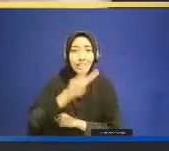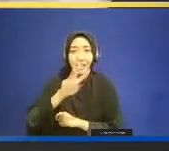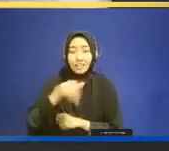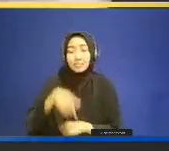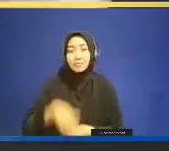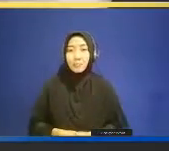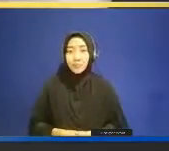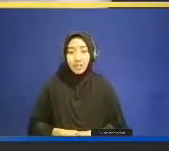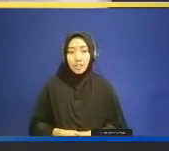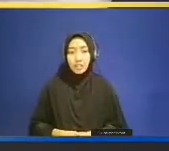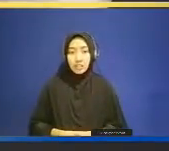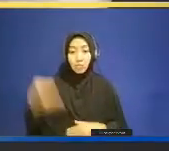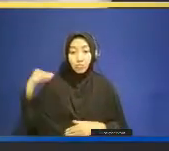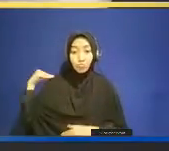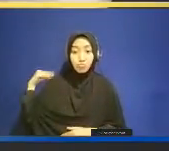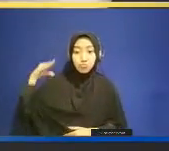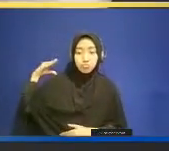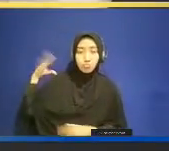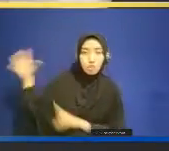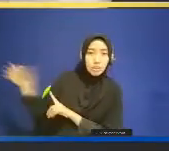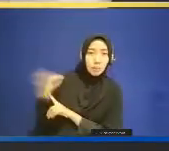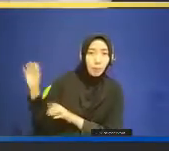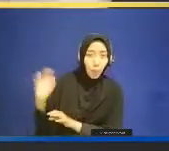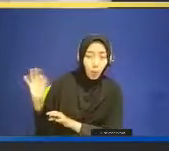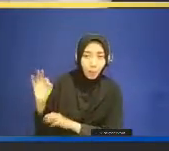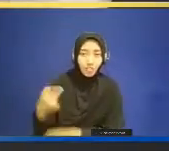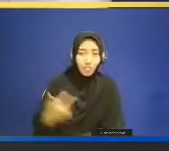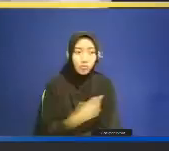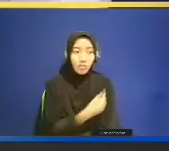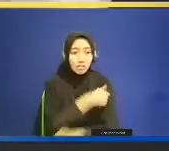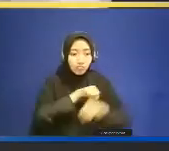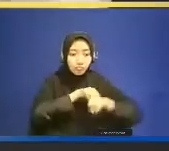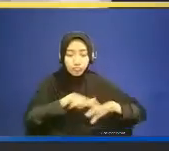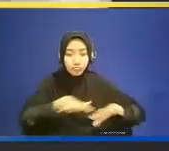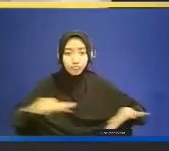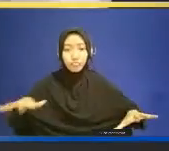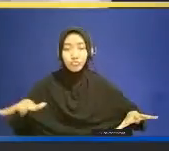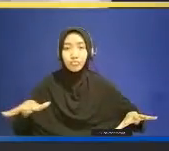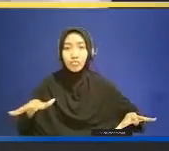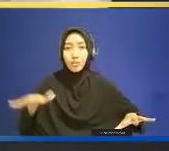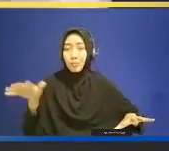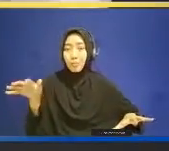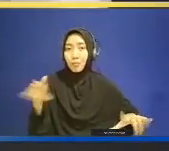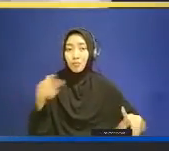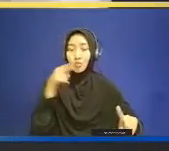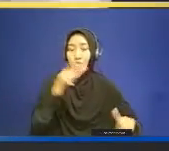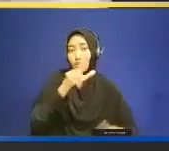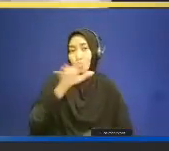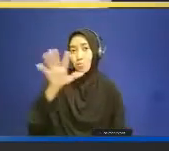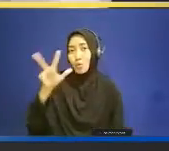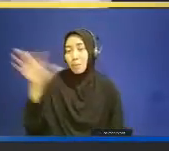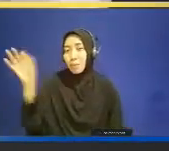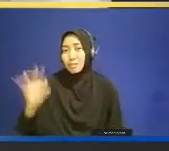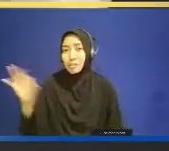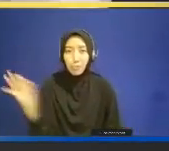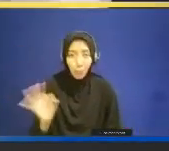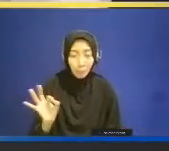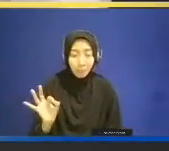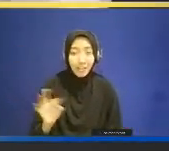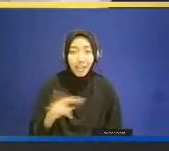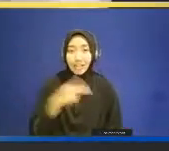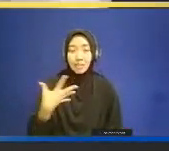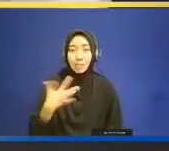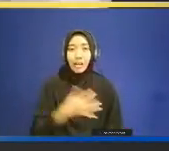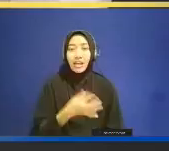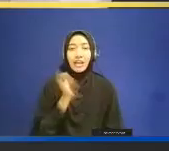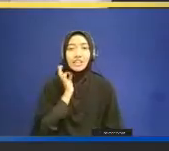immunity belum tercapai selama vaksin roll-out belum bisa mencapai 7080 persen maka